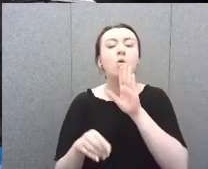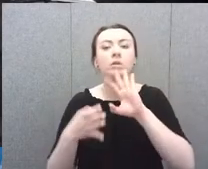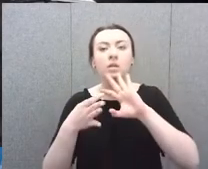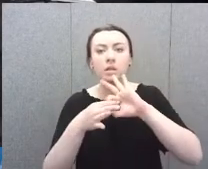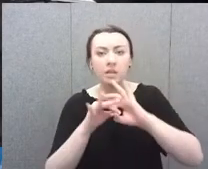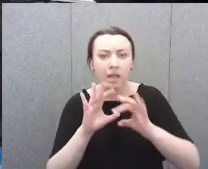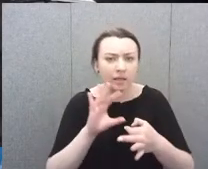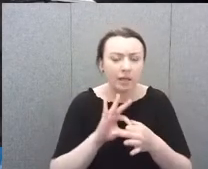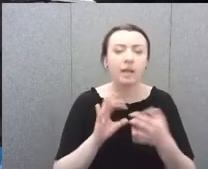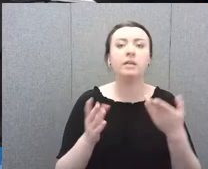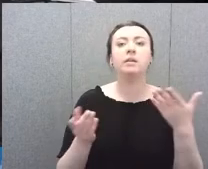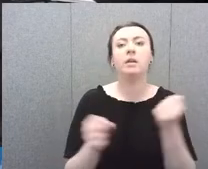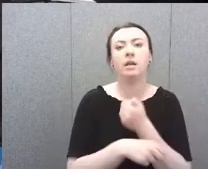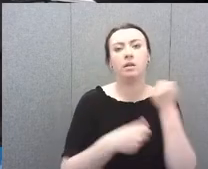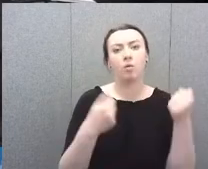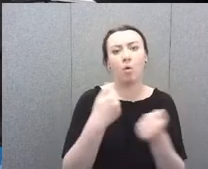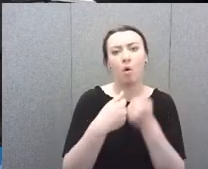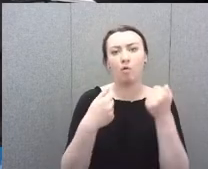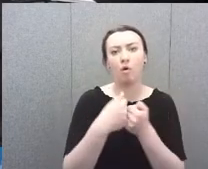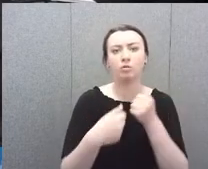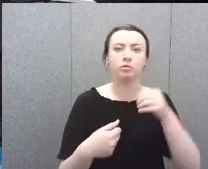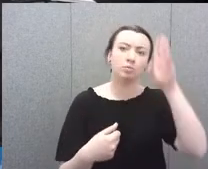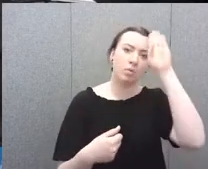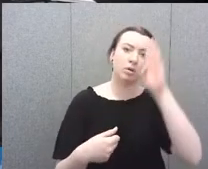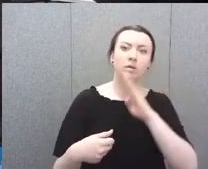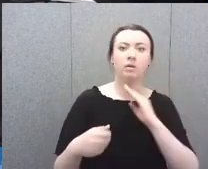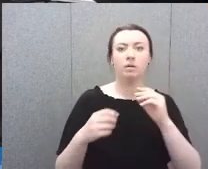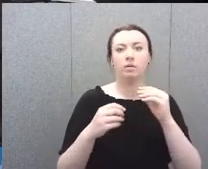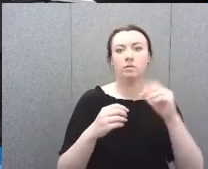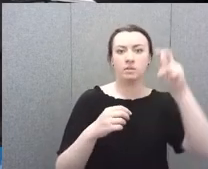Также борьба с гендерными стереотипами.